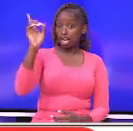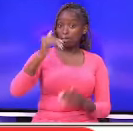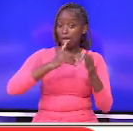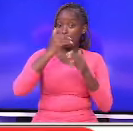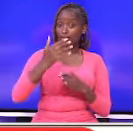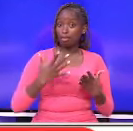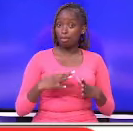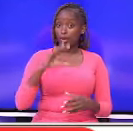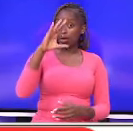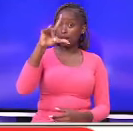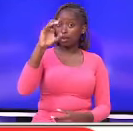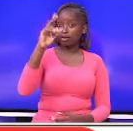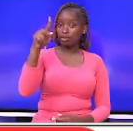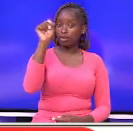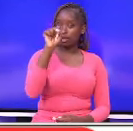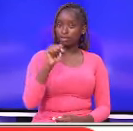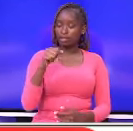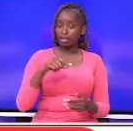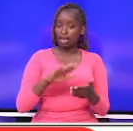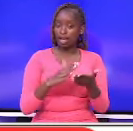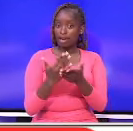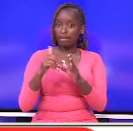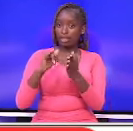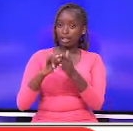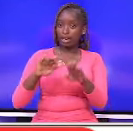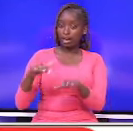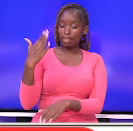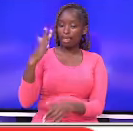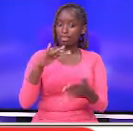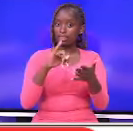Malala kufika katika jumba hilo. Vurugu hiyo